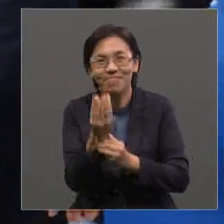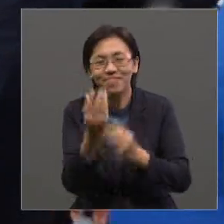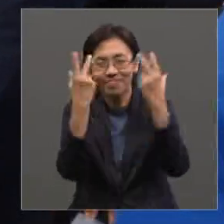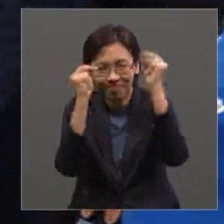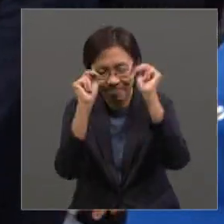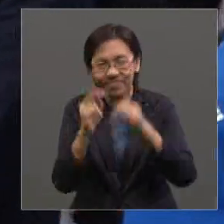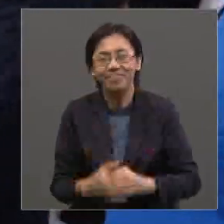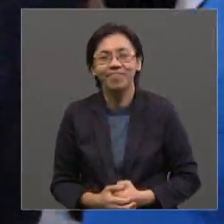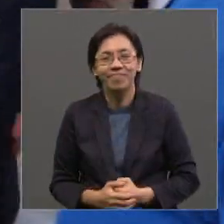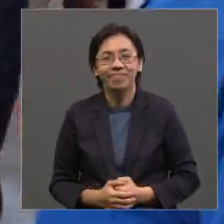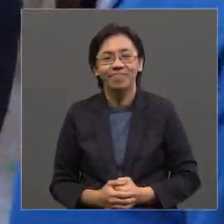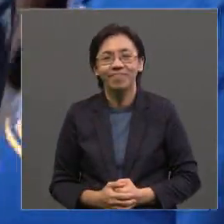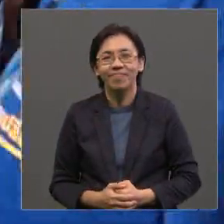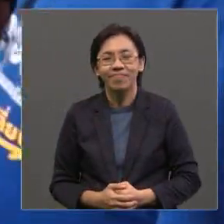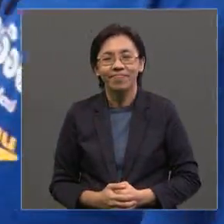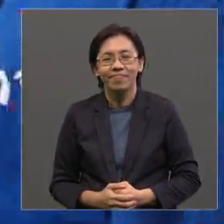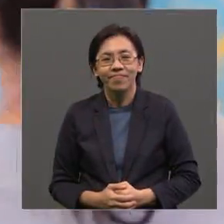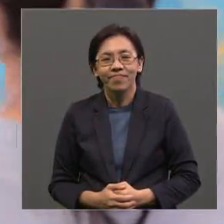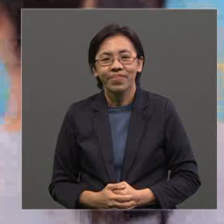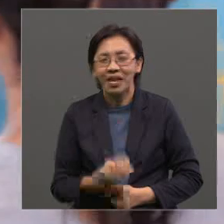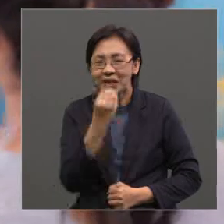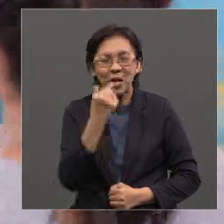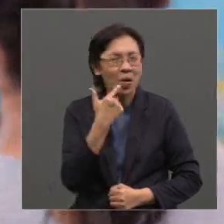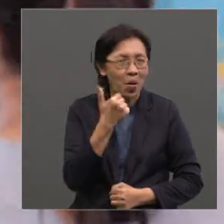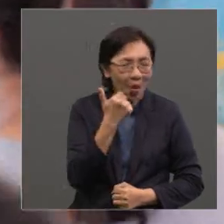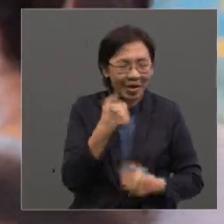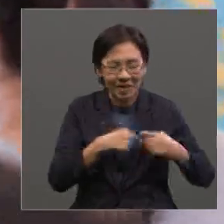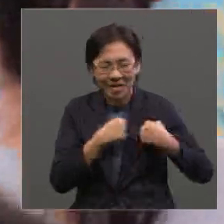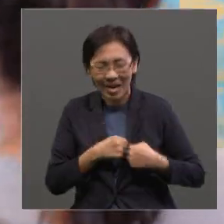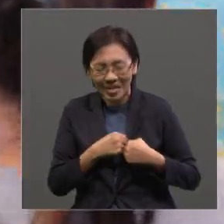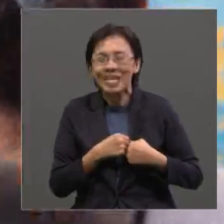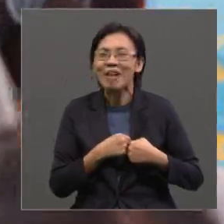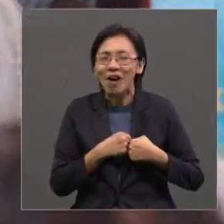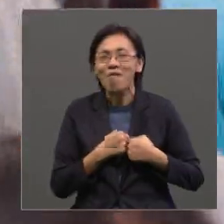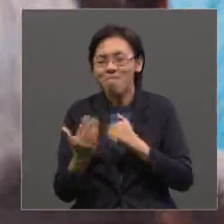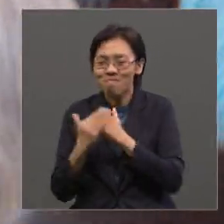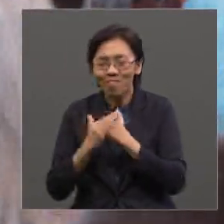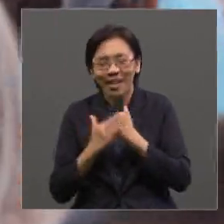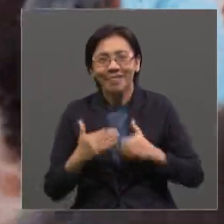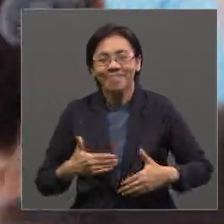นี่ยน่าจะมีความสุขมากนะท่านนายก ได้กินของอร่อยแล้วก็กำลังใจดีด้วยนะครับ